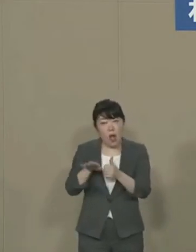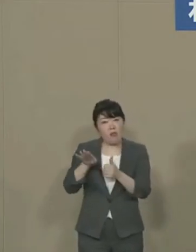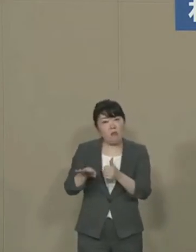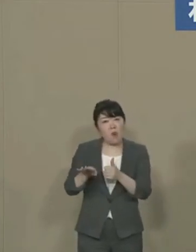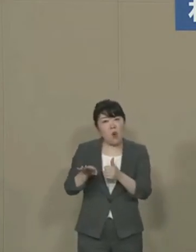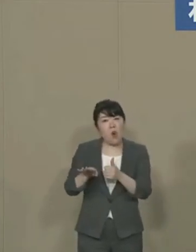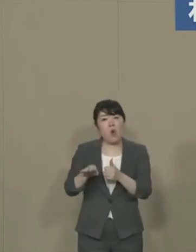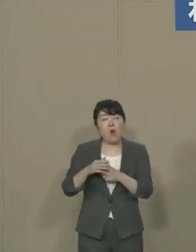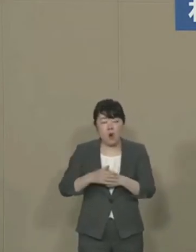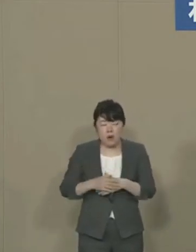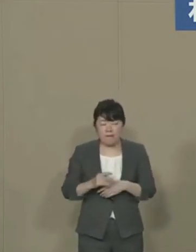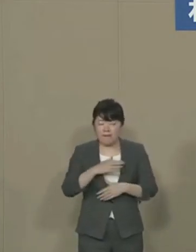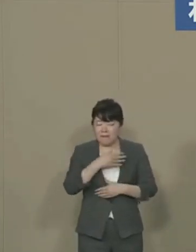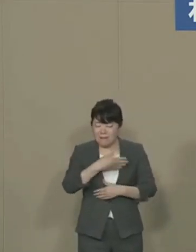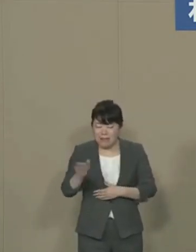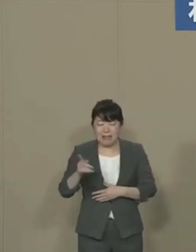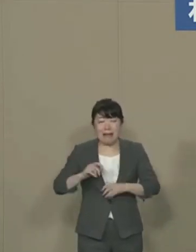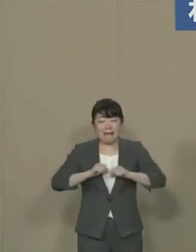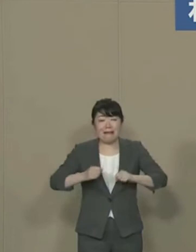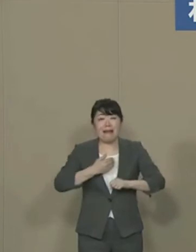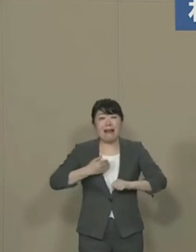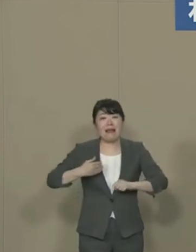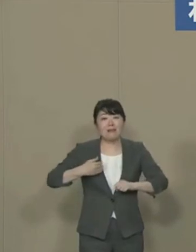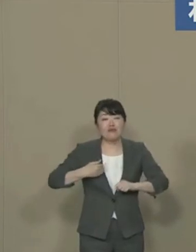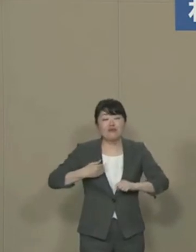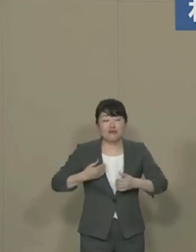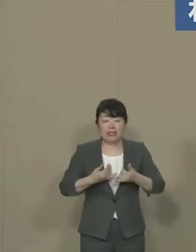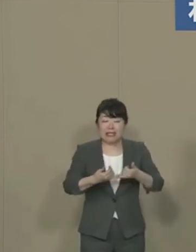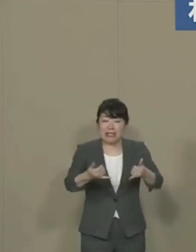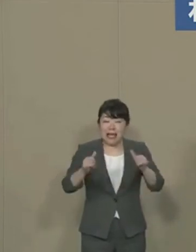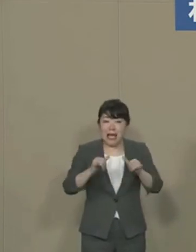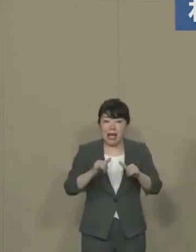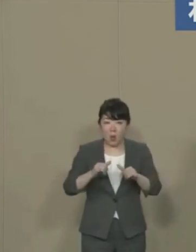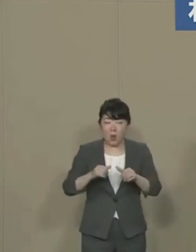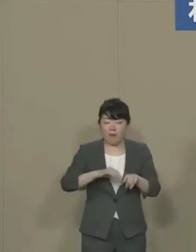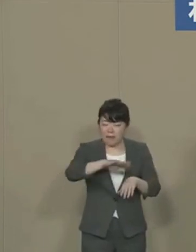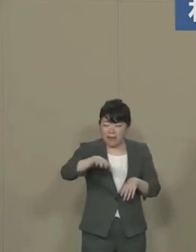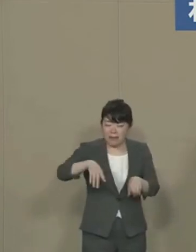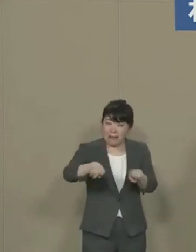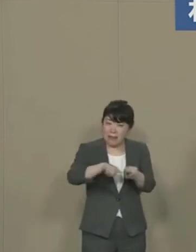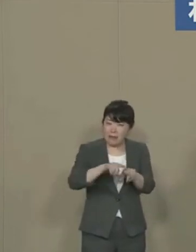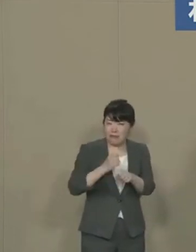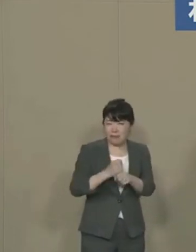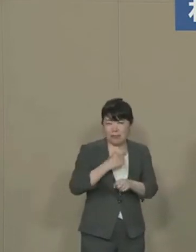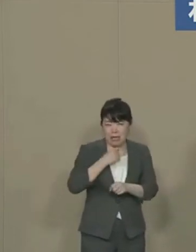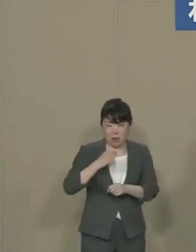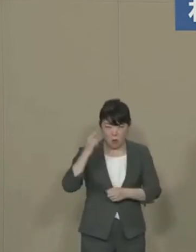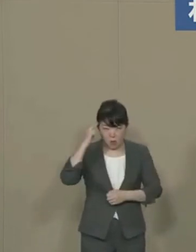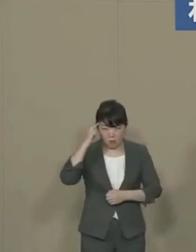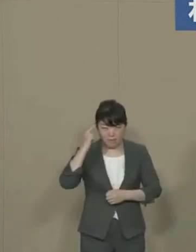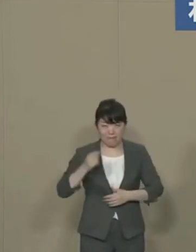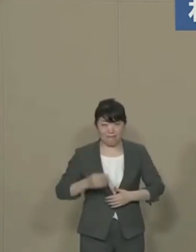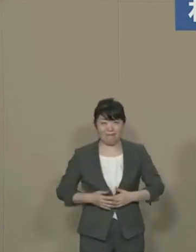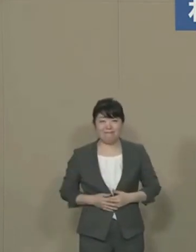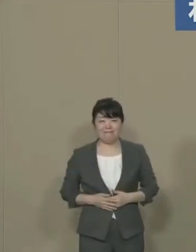誰もが生きていたいと思える伊庭所のある社会を皆さんとともに作っていきます